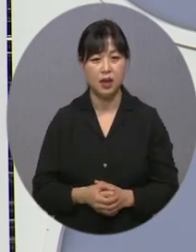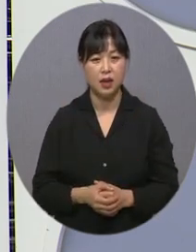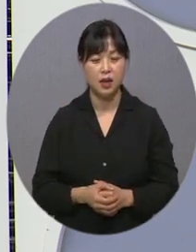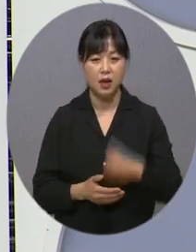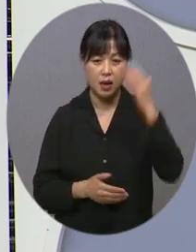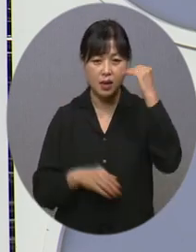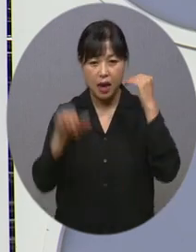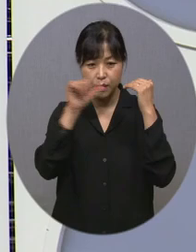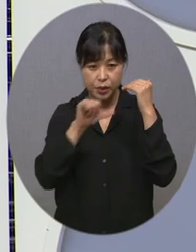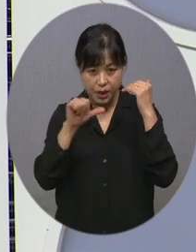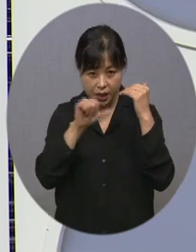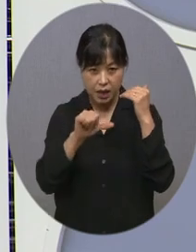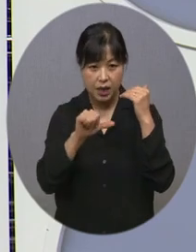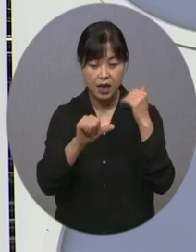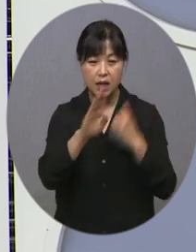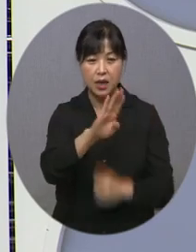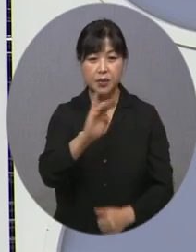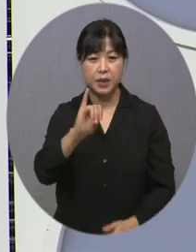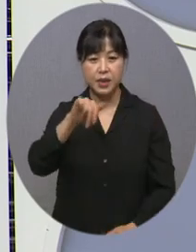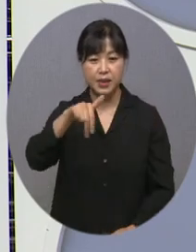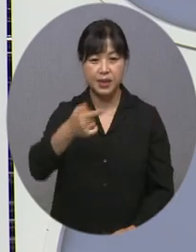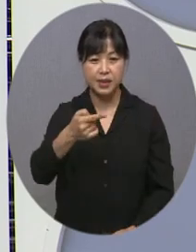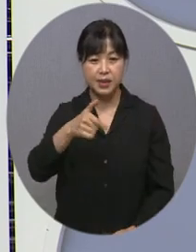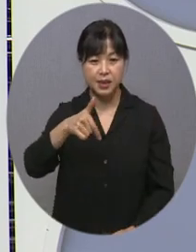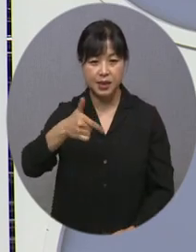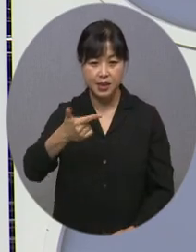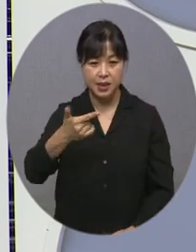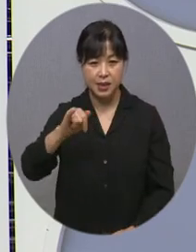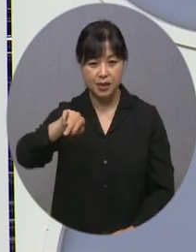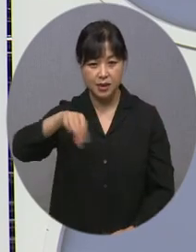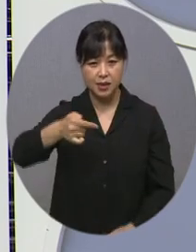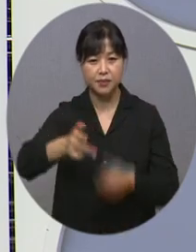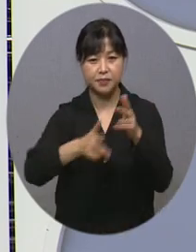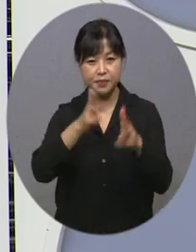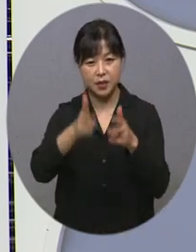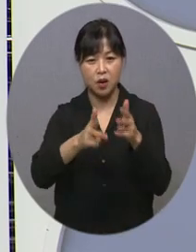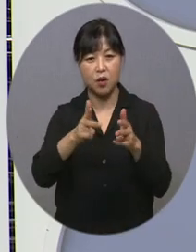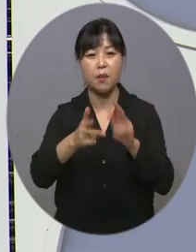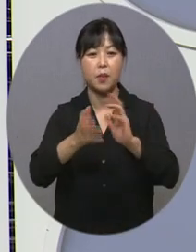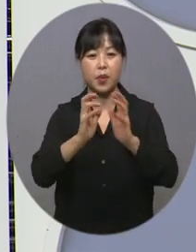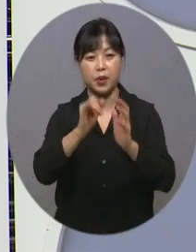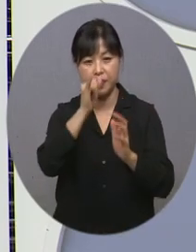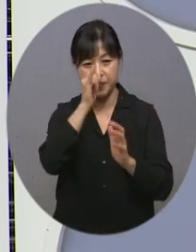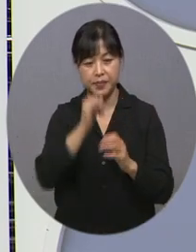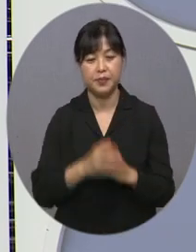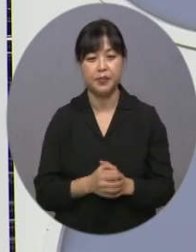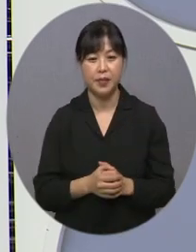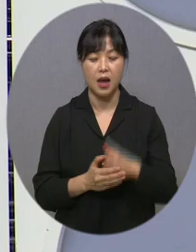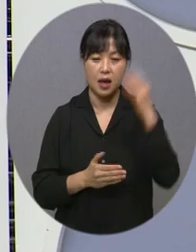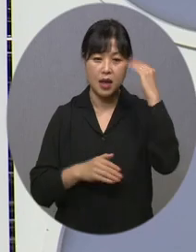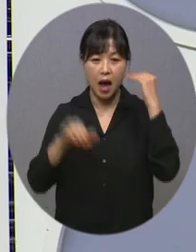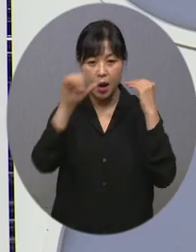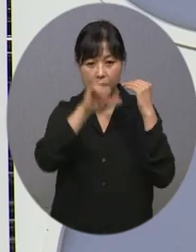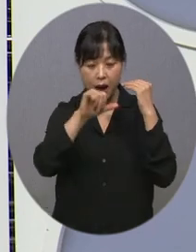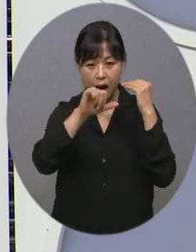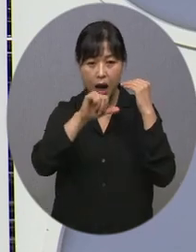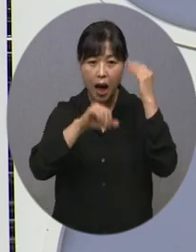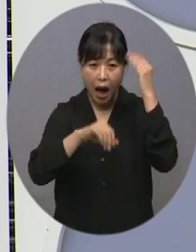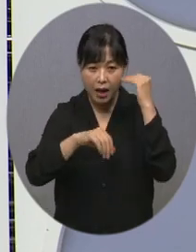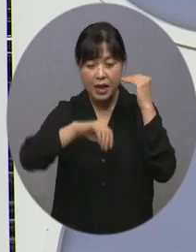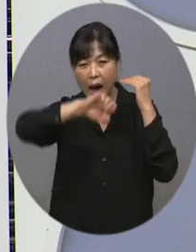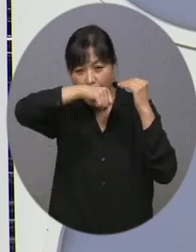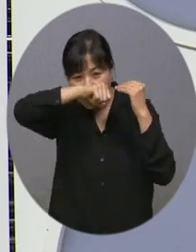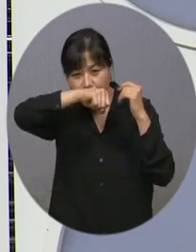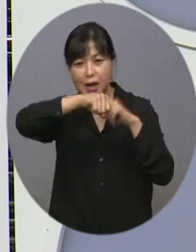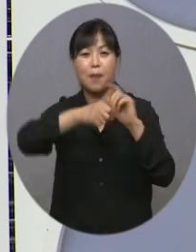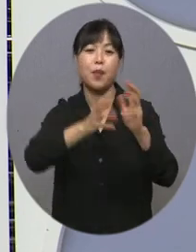한 아프리카 비즈니스 포럼이라는 것을 합니다. 12월에 이건 무엇이냐면 한 아프리카